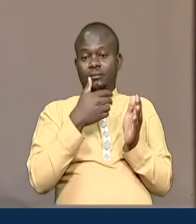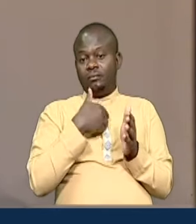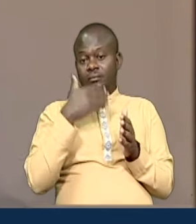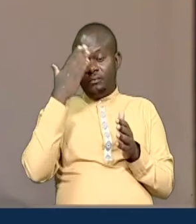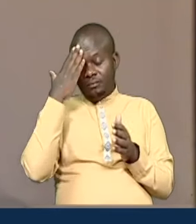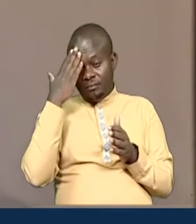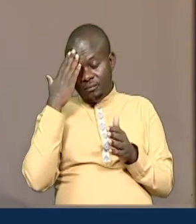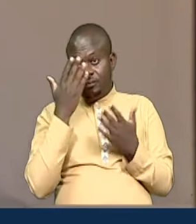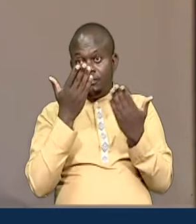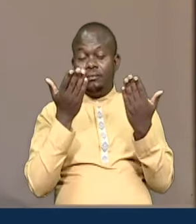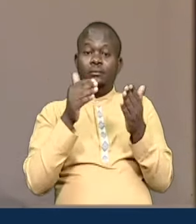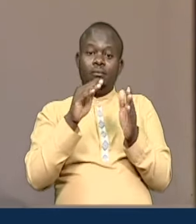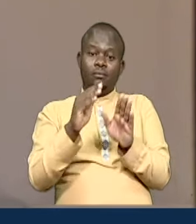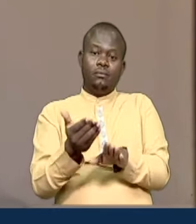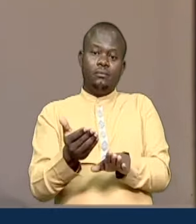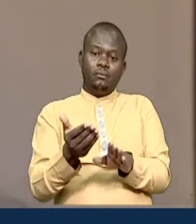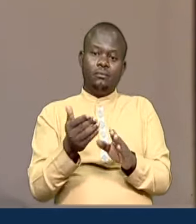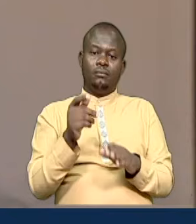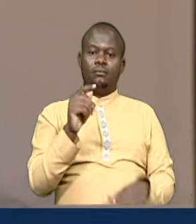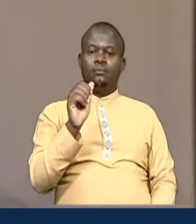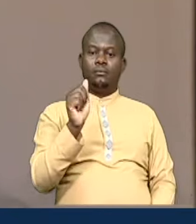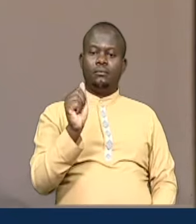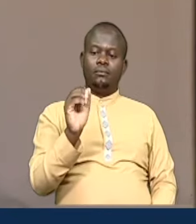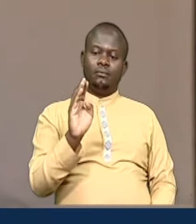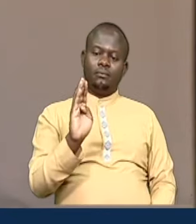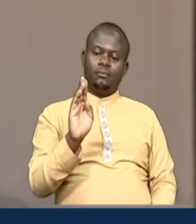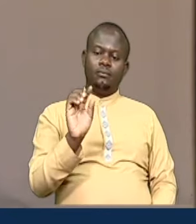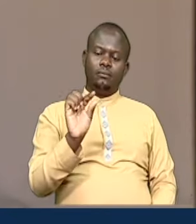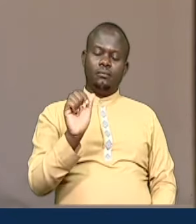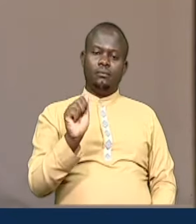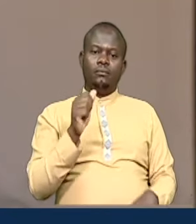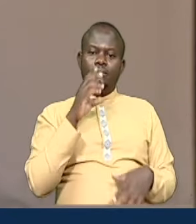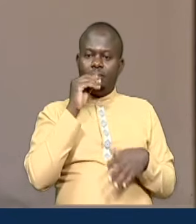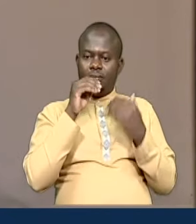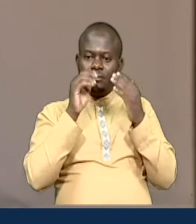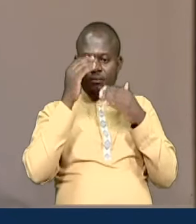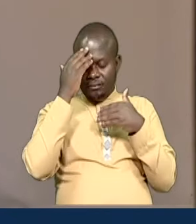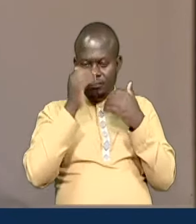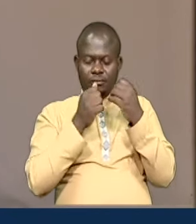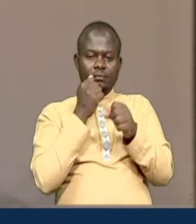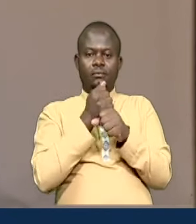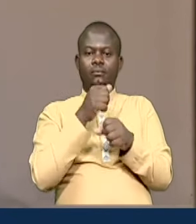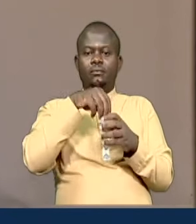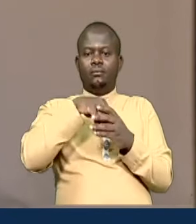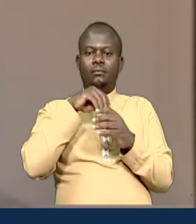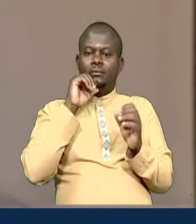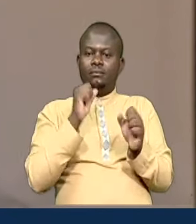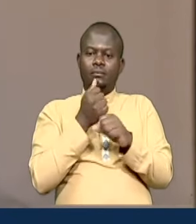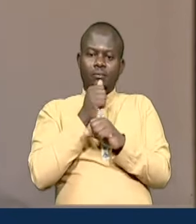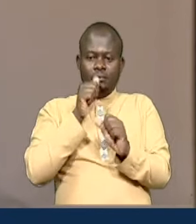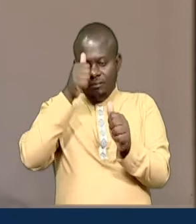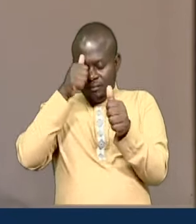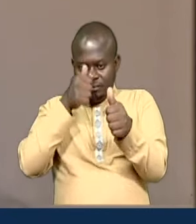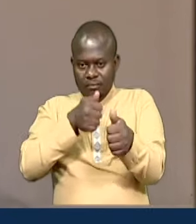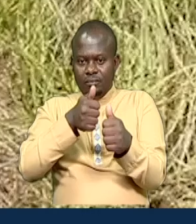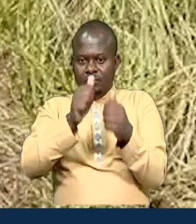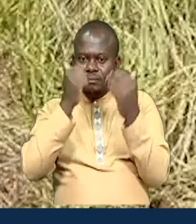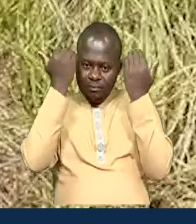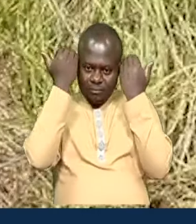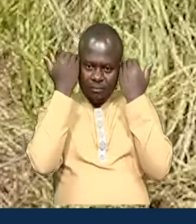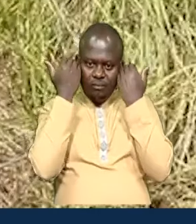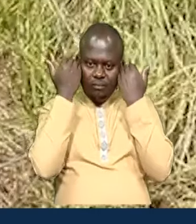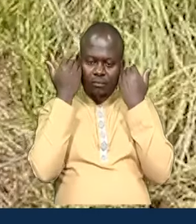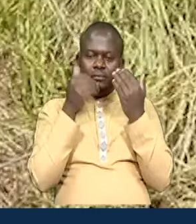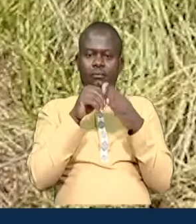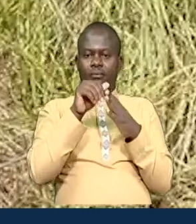uretse n'abo ngo bapfuye, ni na Kabuga wavuze ko kubera imyaka agezemo atabasha gukurikirana iby'urukiko.